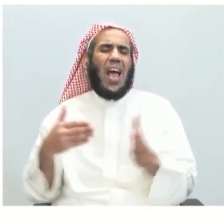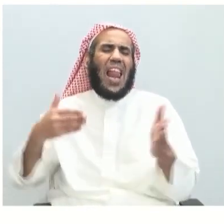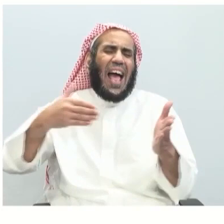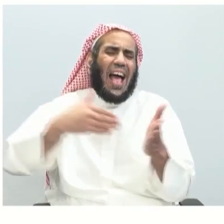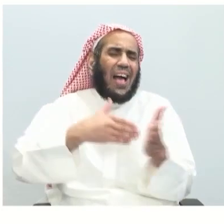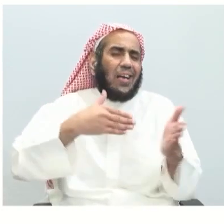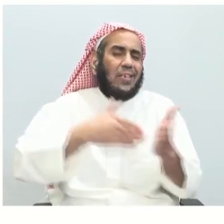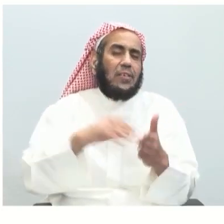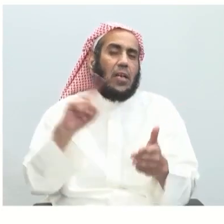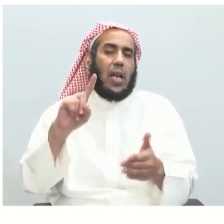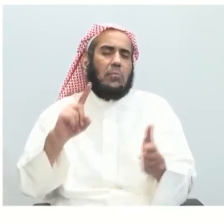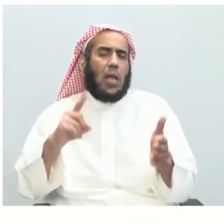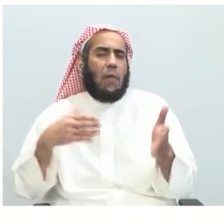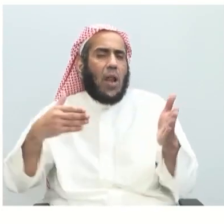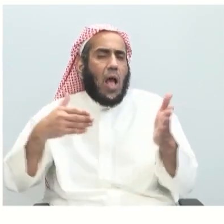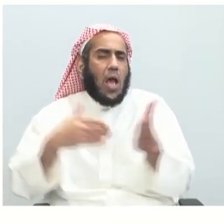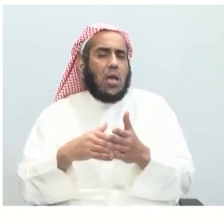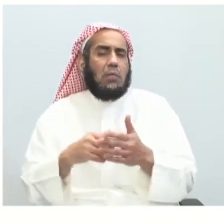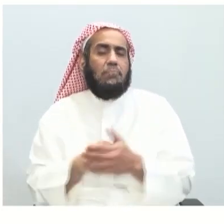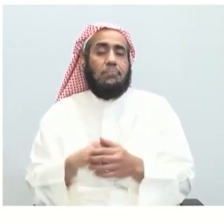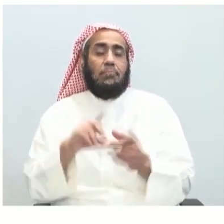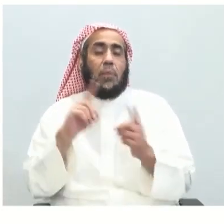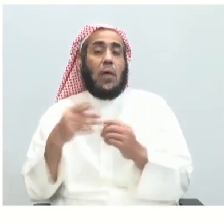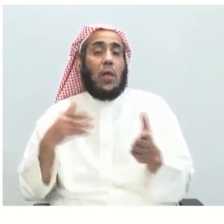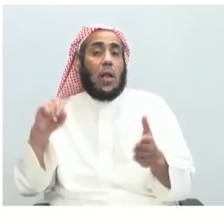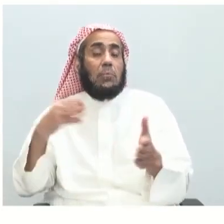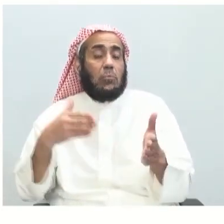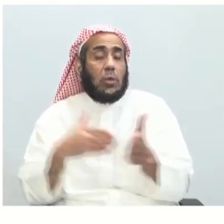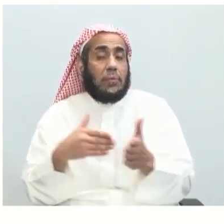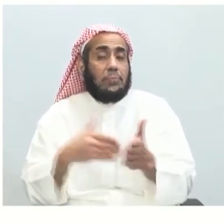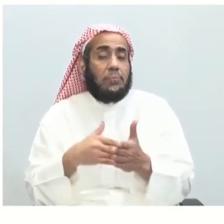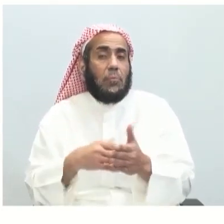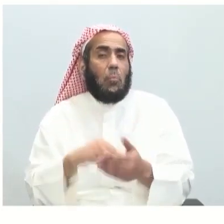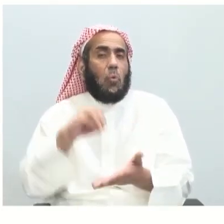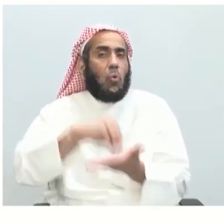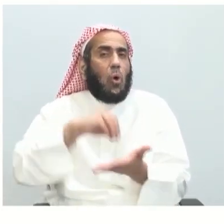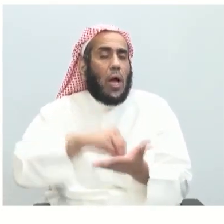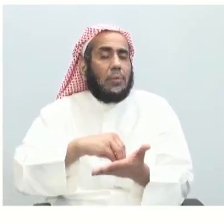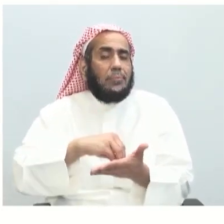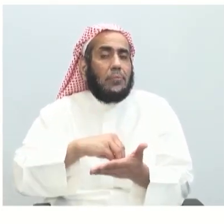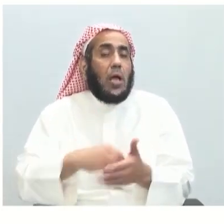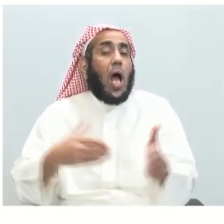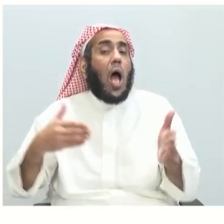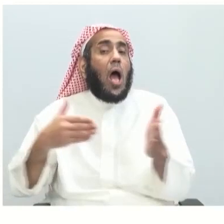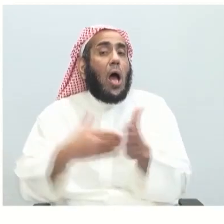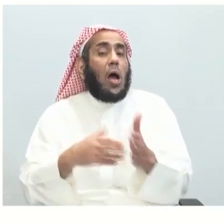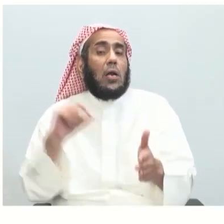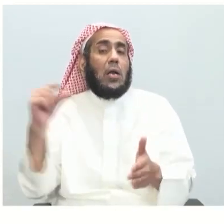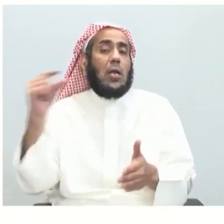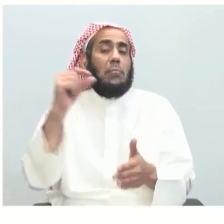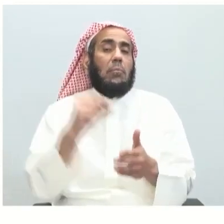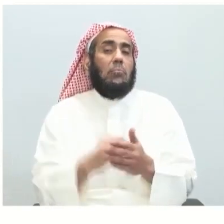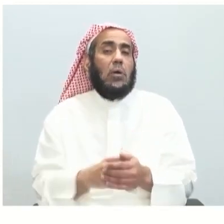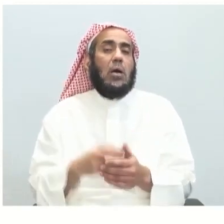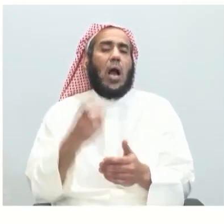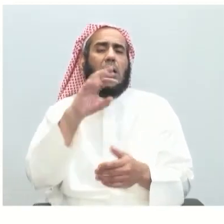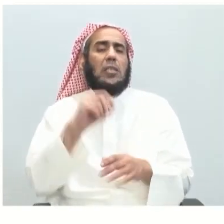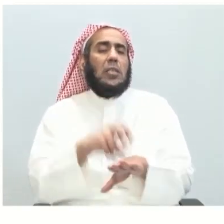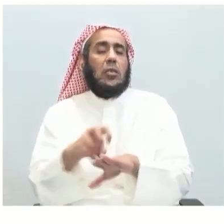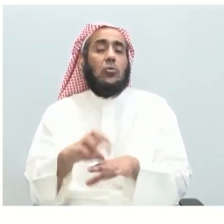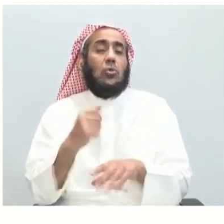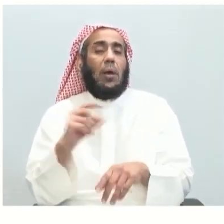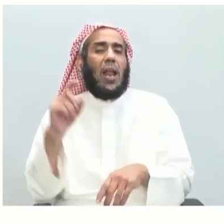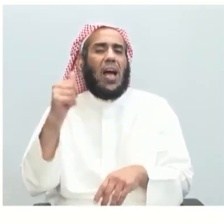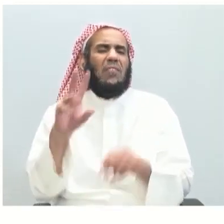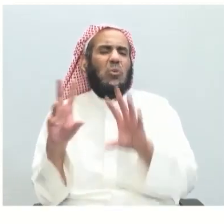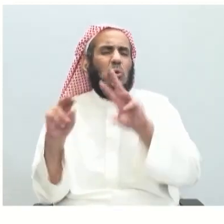ذكرت لك الهمزه المتصرفه لاحظ الهمزه المتطرفه موضعها اخر الكلمه قاعدتها تكتب على